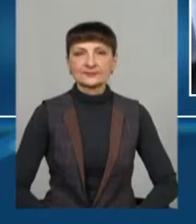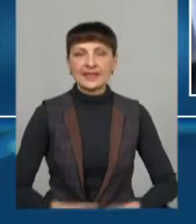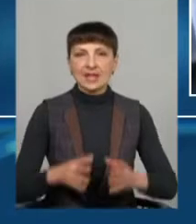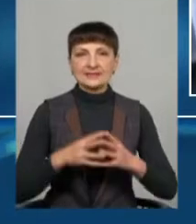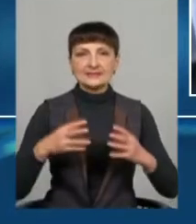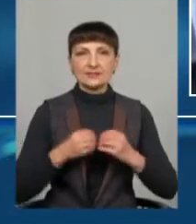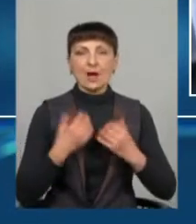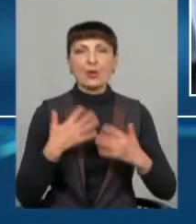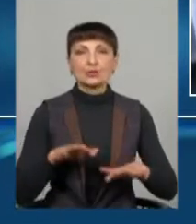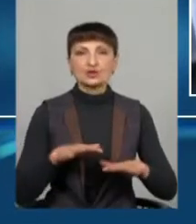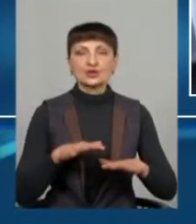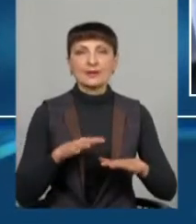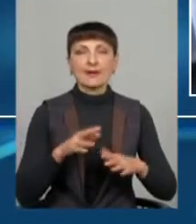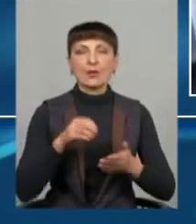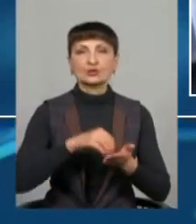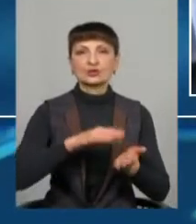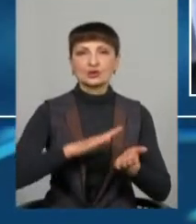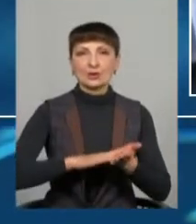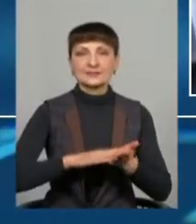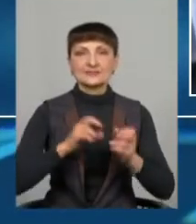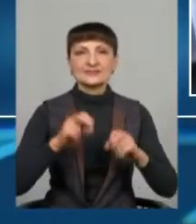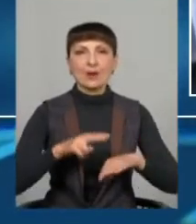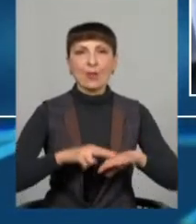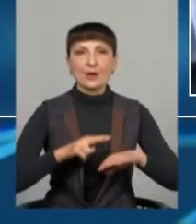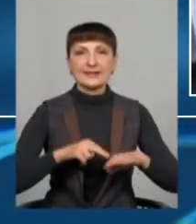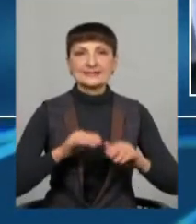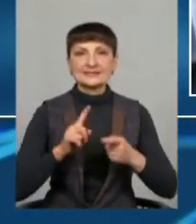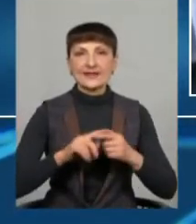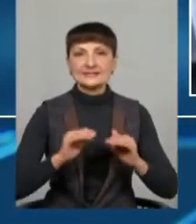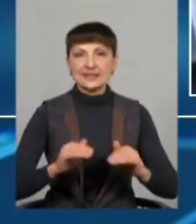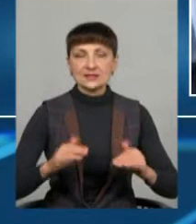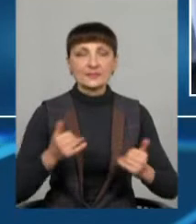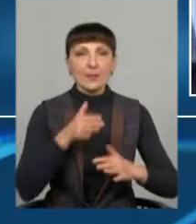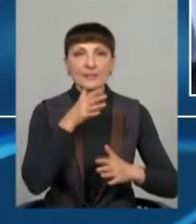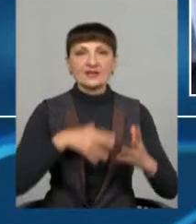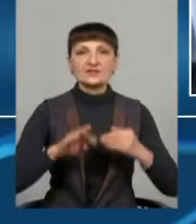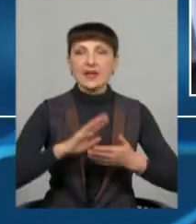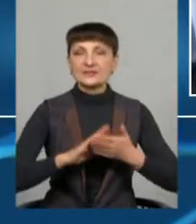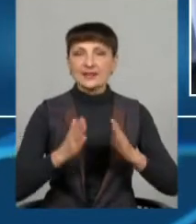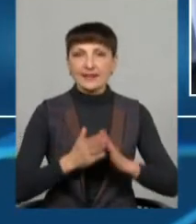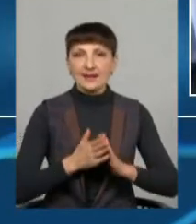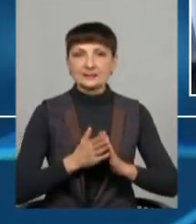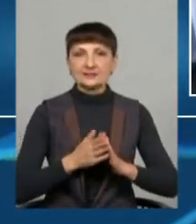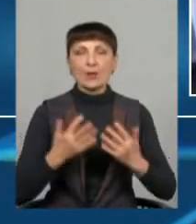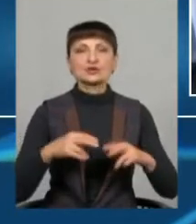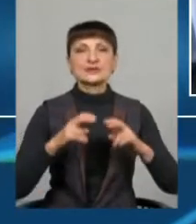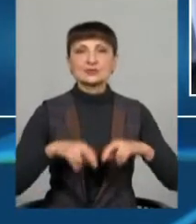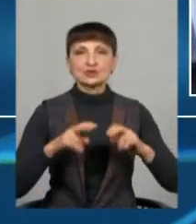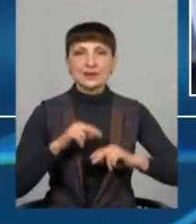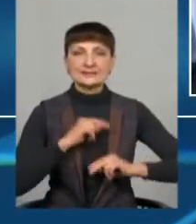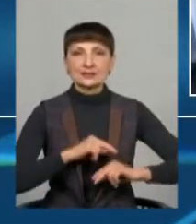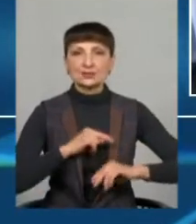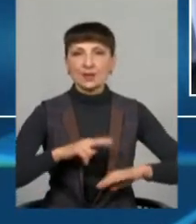Семья взята на профилактический учет в ювенальной полиции. На данный момент ситуация и все обстоятельства разносторонне изучаются